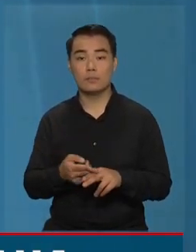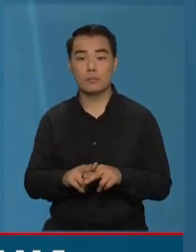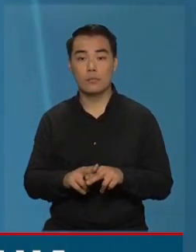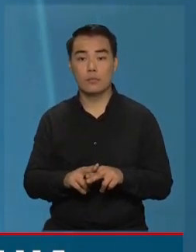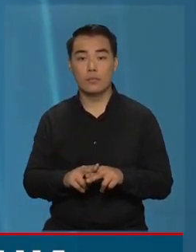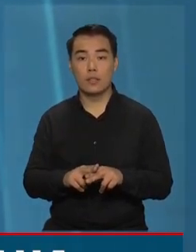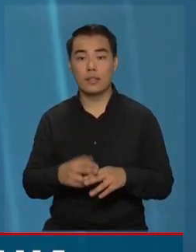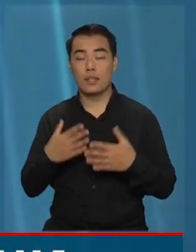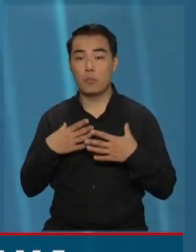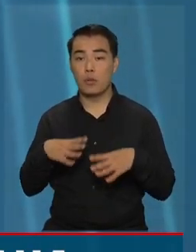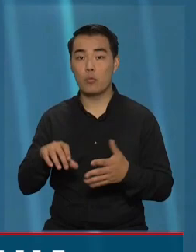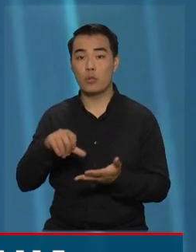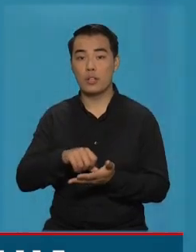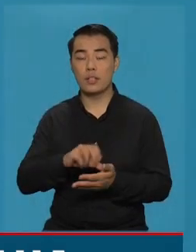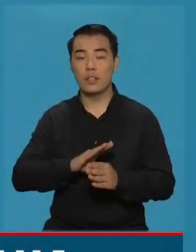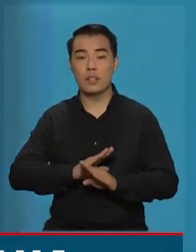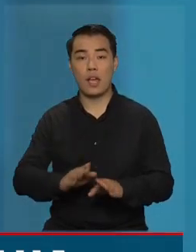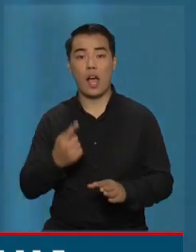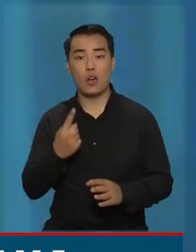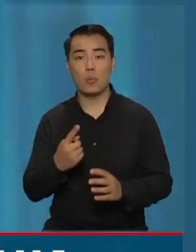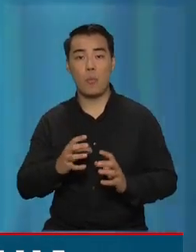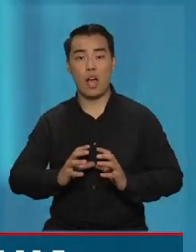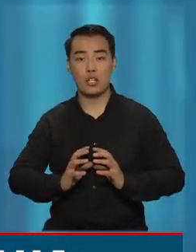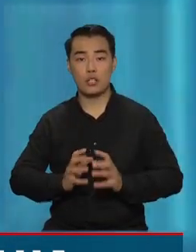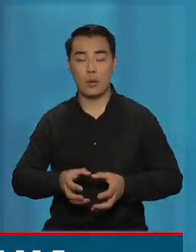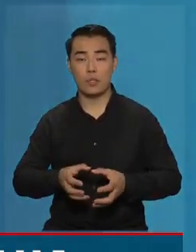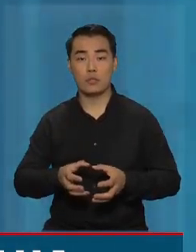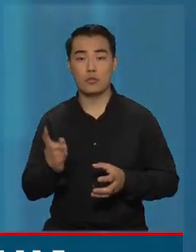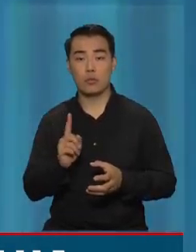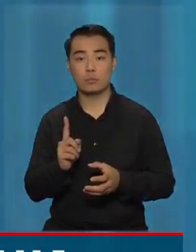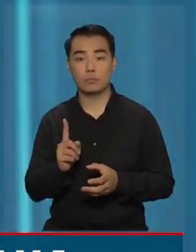сглазить, не был участником ни одной масштабной какой-то там,